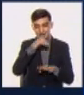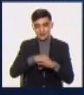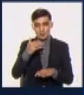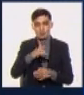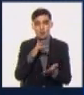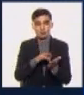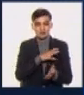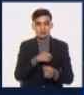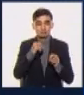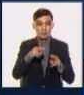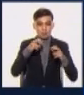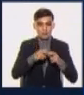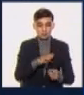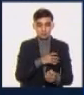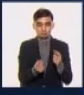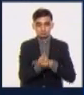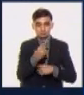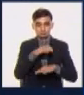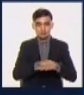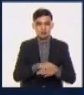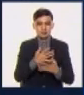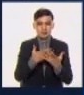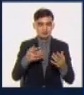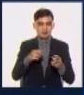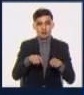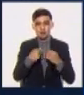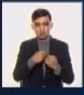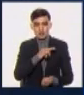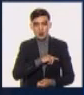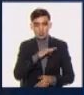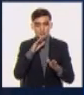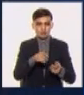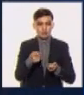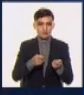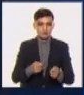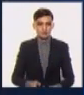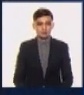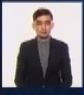проводившая проверку, обнаружила множество нарушений в работе руководства.